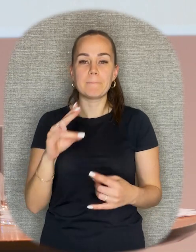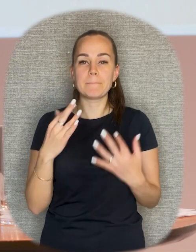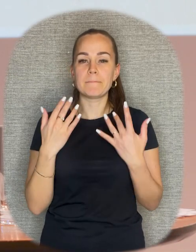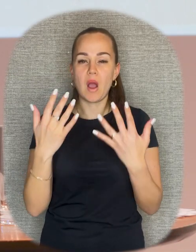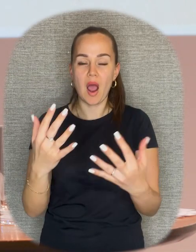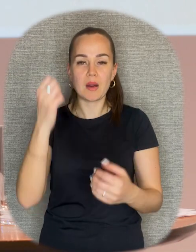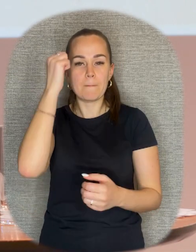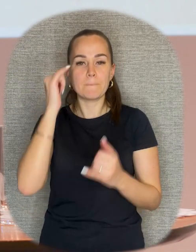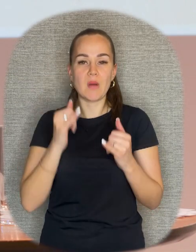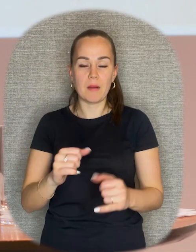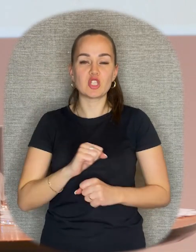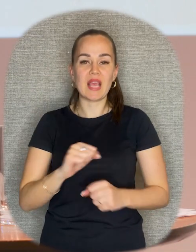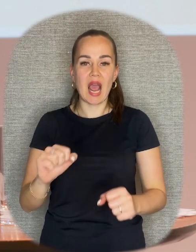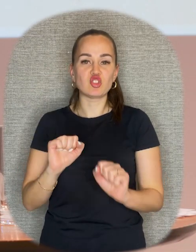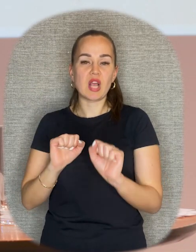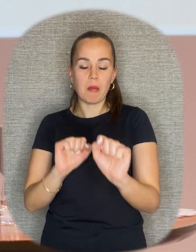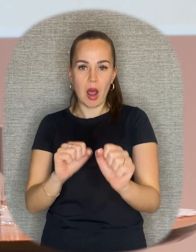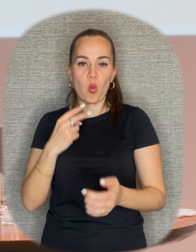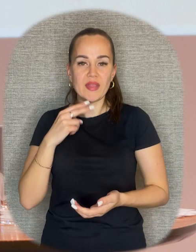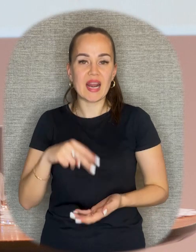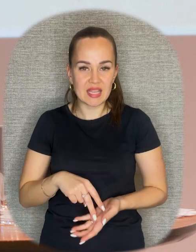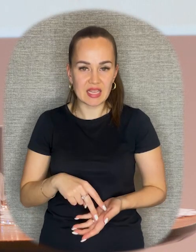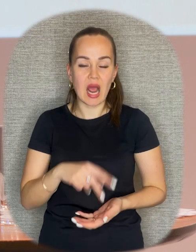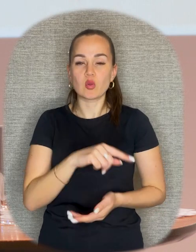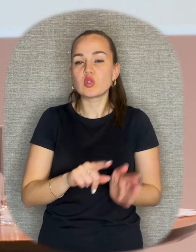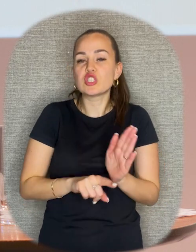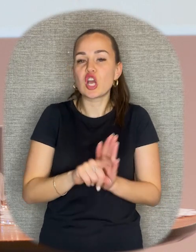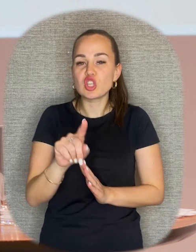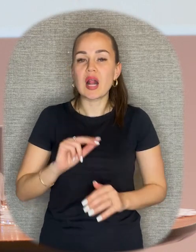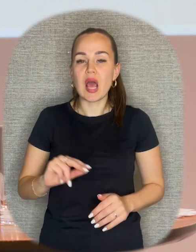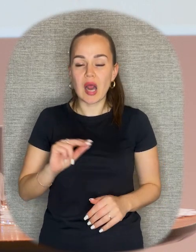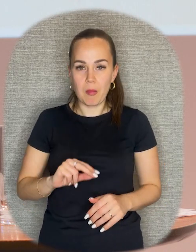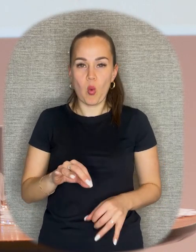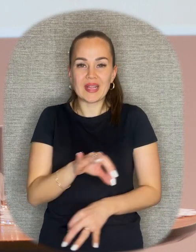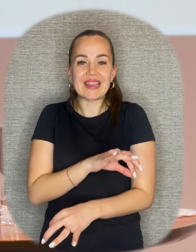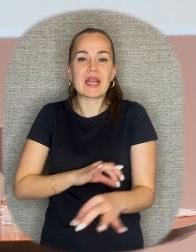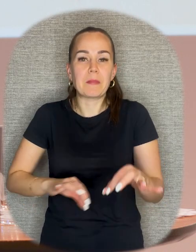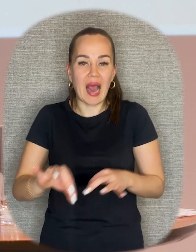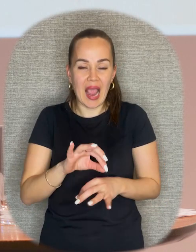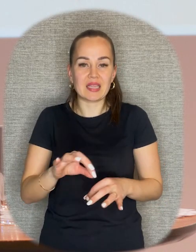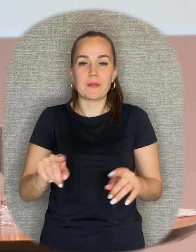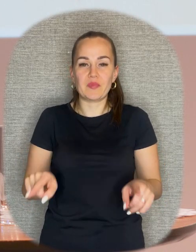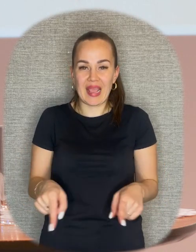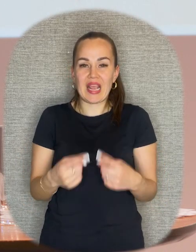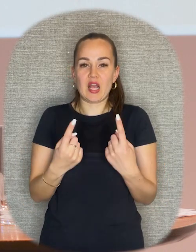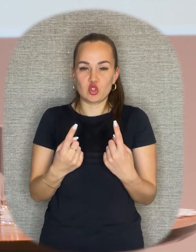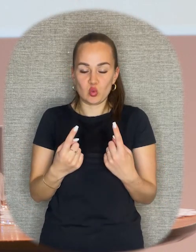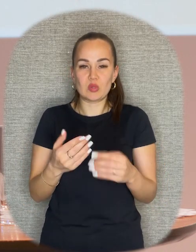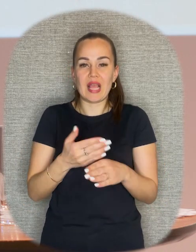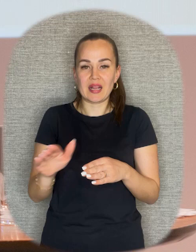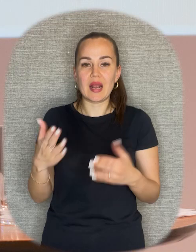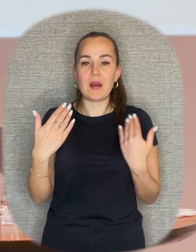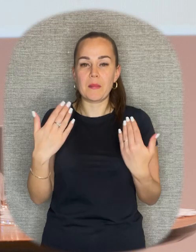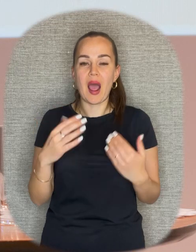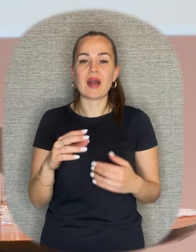выпускников был Моисей ваксер который представил проект парка памятника героической обороны Ленинграда Точнее